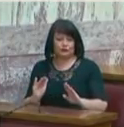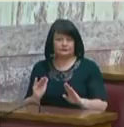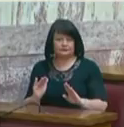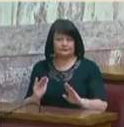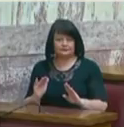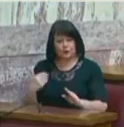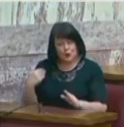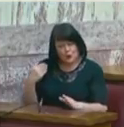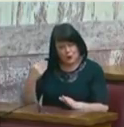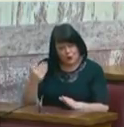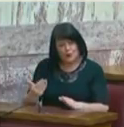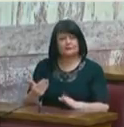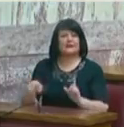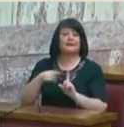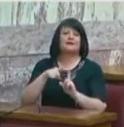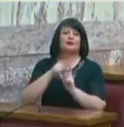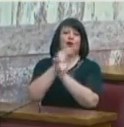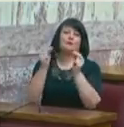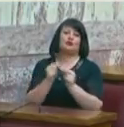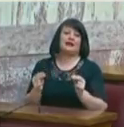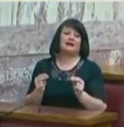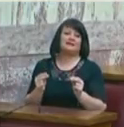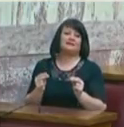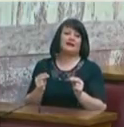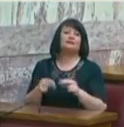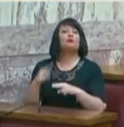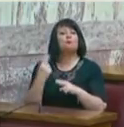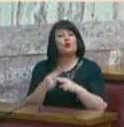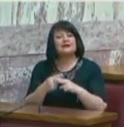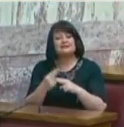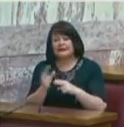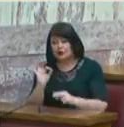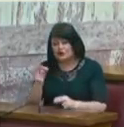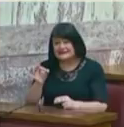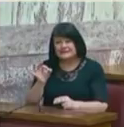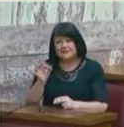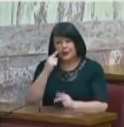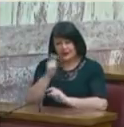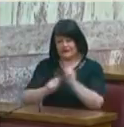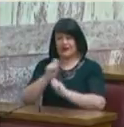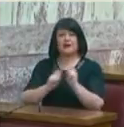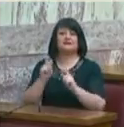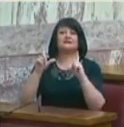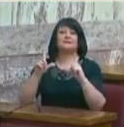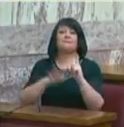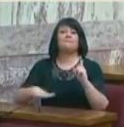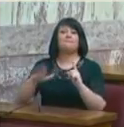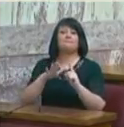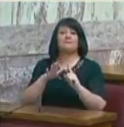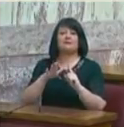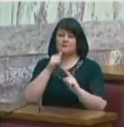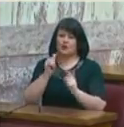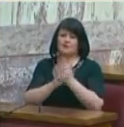ότι θα είναι το καθοριστικό εκείνο σημείο που θα διαμορφώσει το πλαίσιο της οριστικής εξόδου της